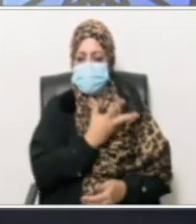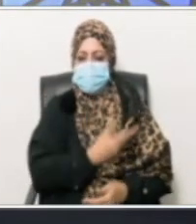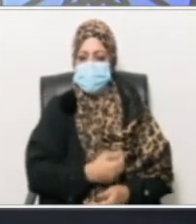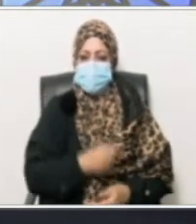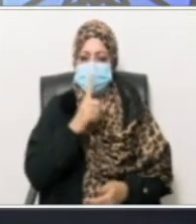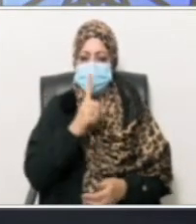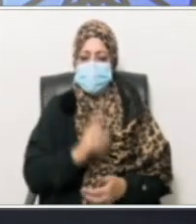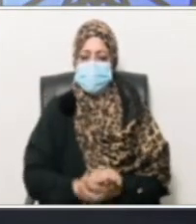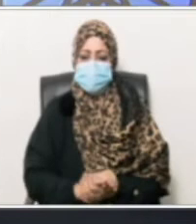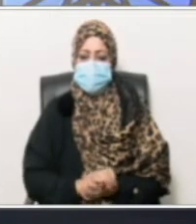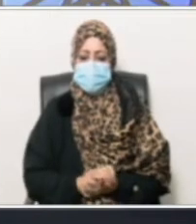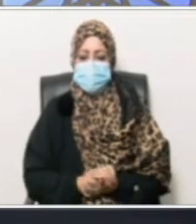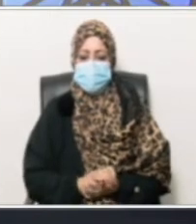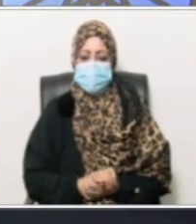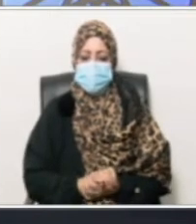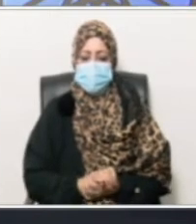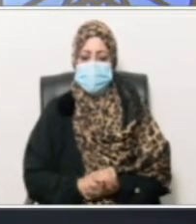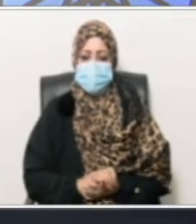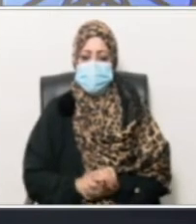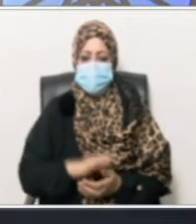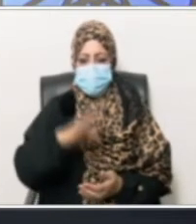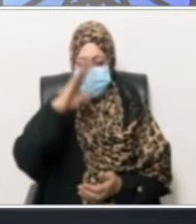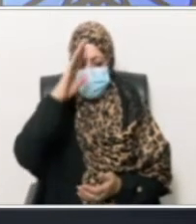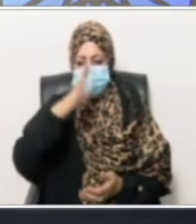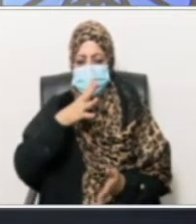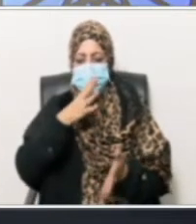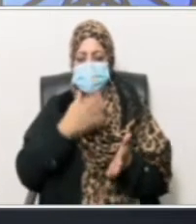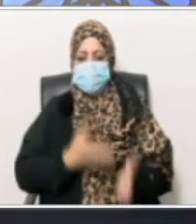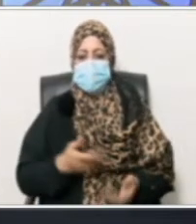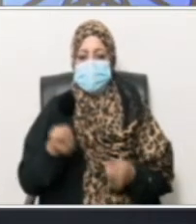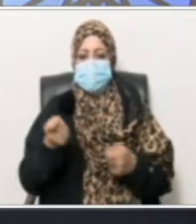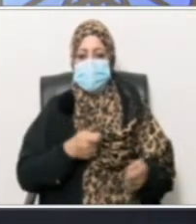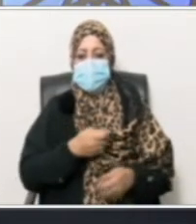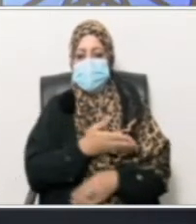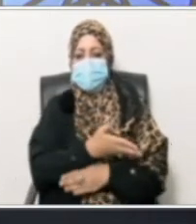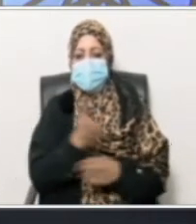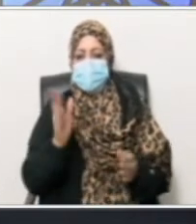الله يبارك فيكم جميعا. يا شيخ عبد الفتاح، بالله